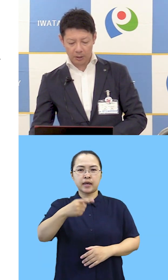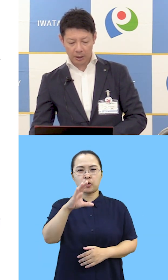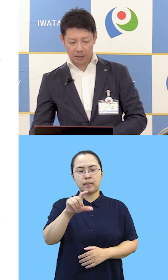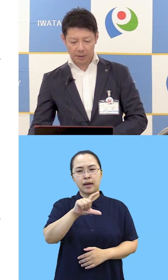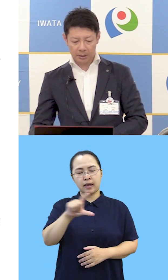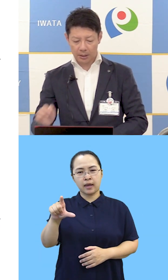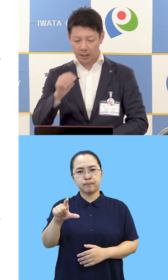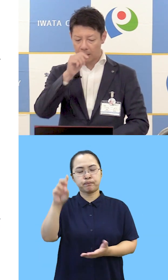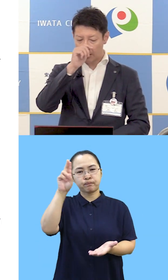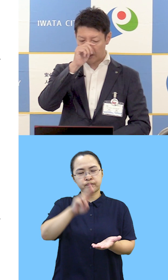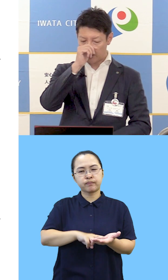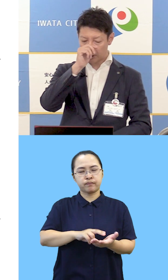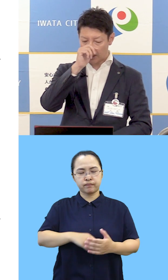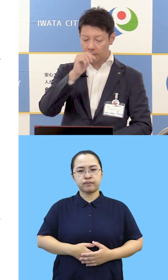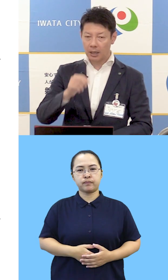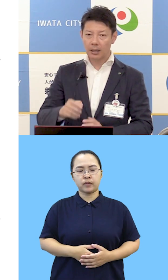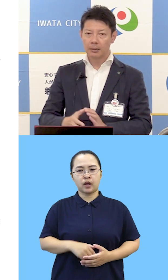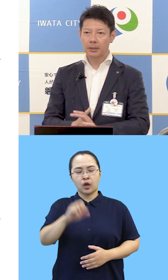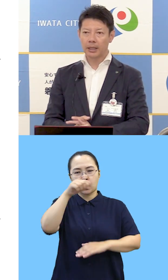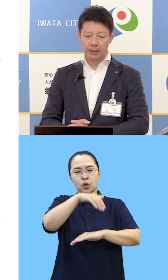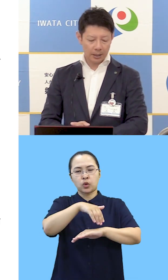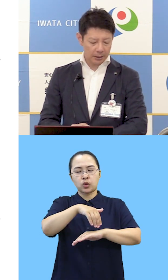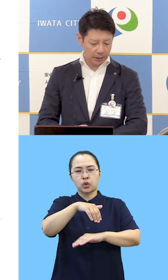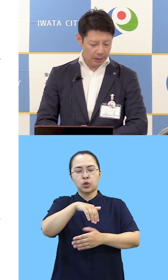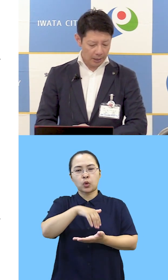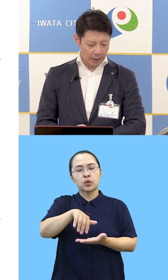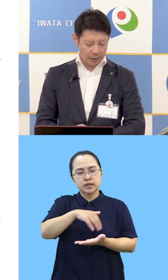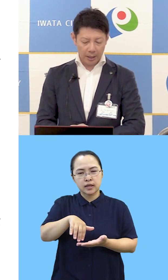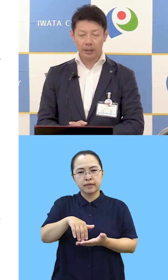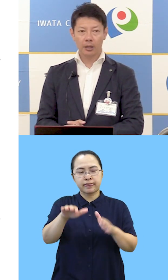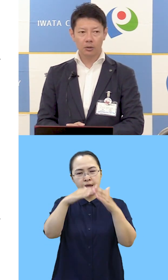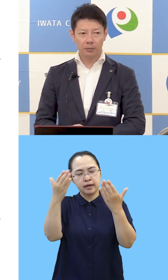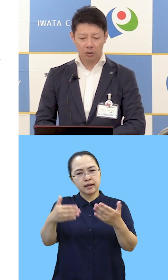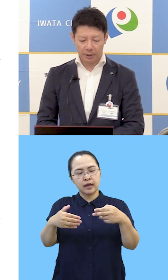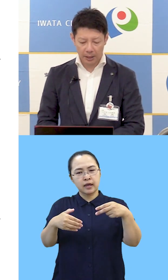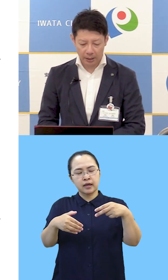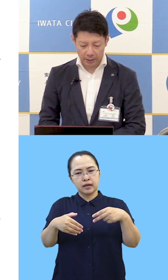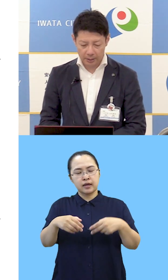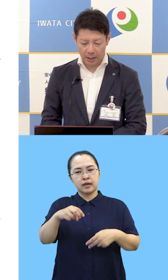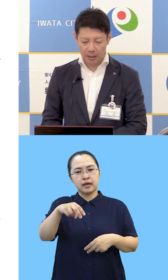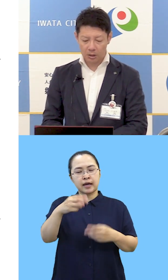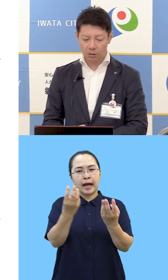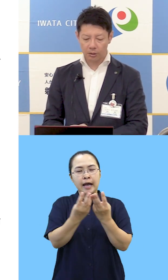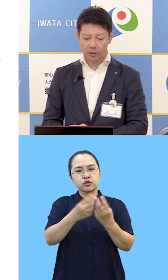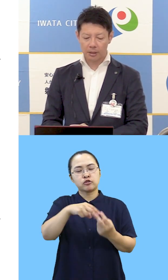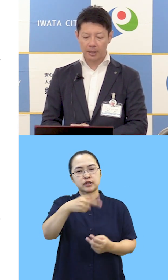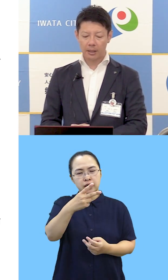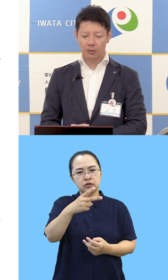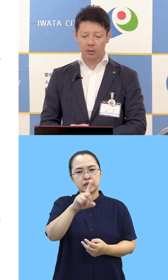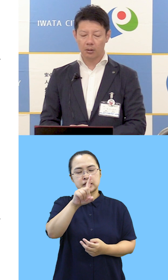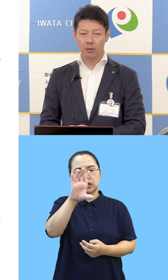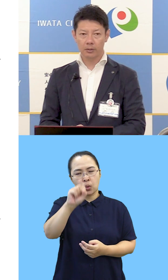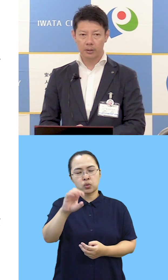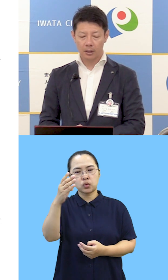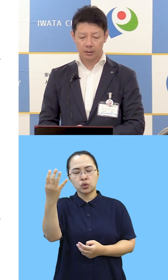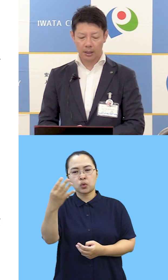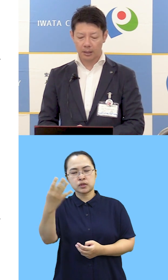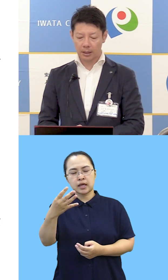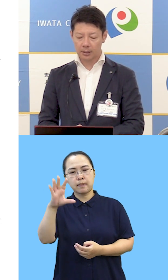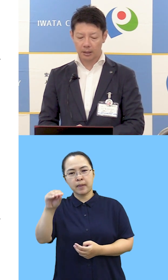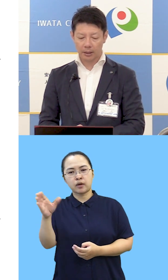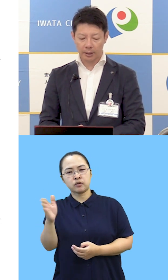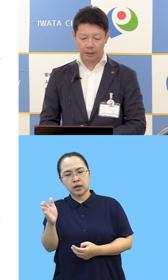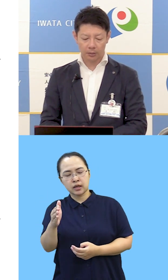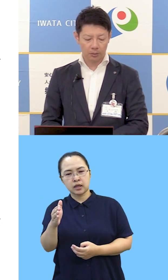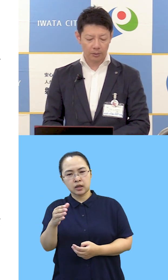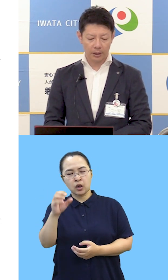円といたしまして、予算はだいたい200件ほど見込みながらですね、1億4000万円ほどをつけ